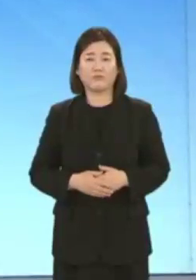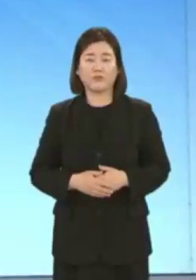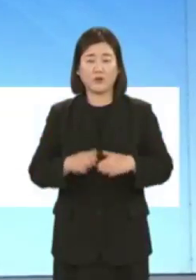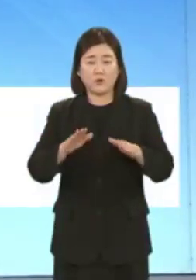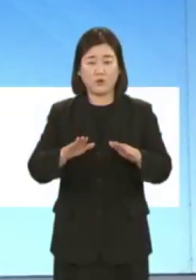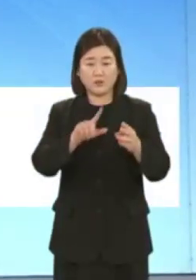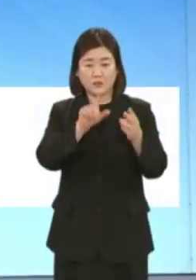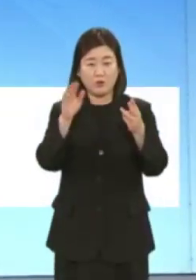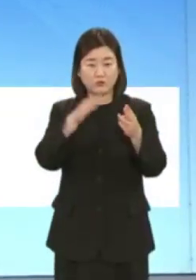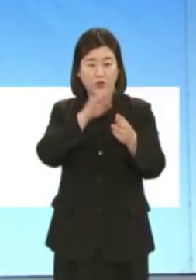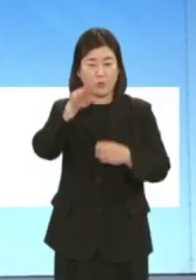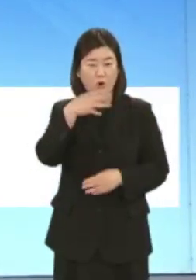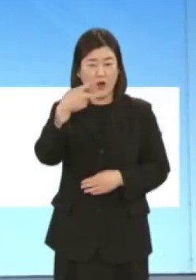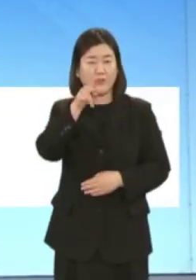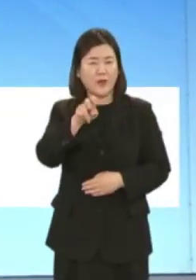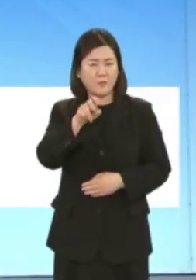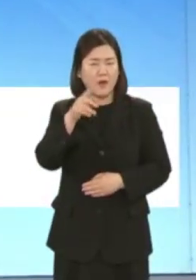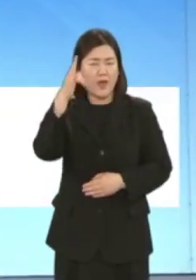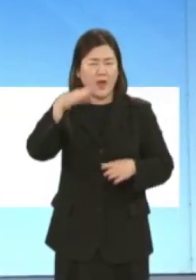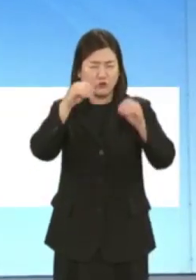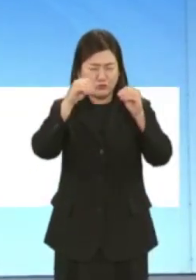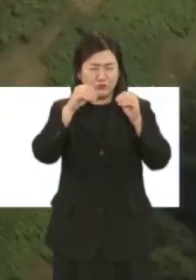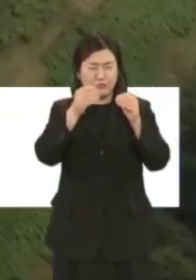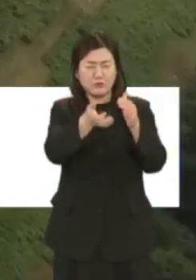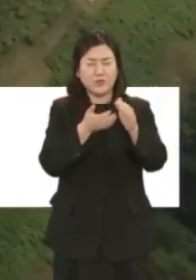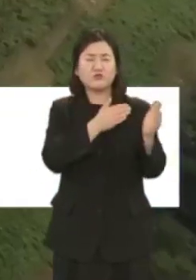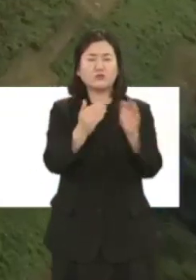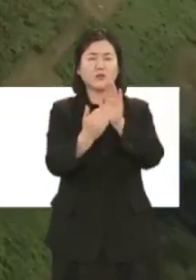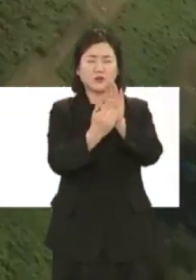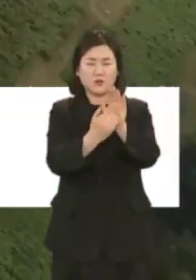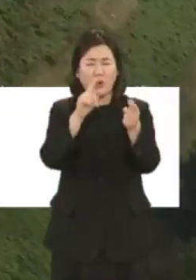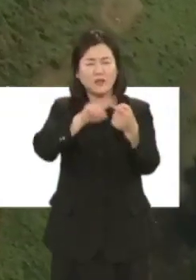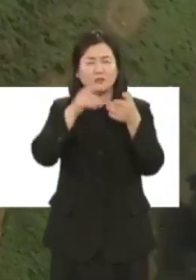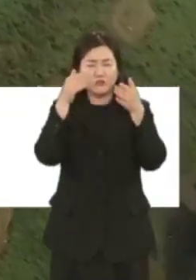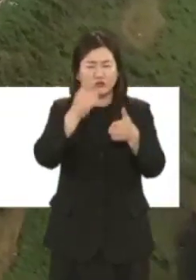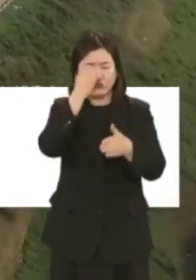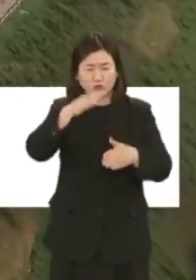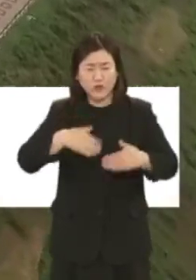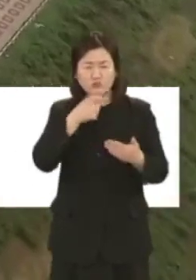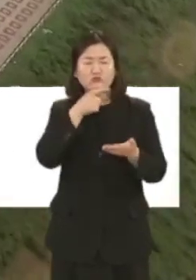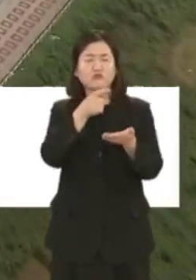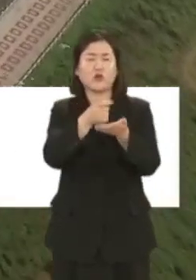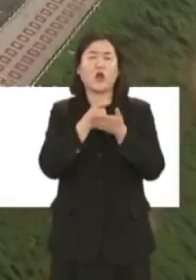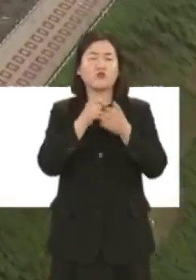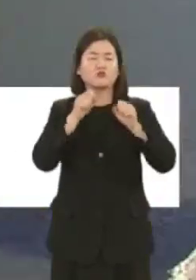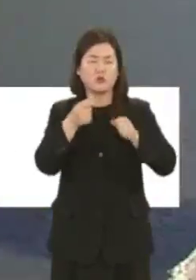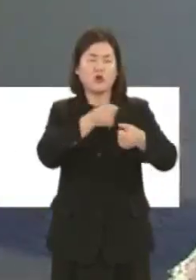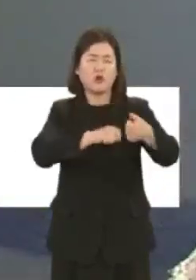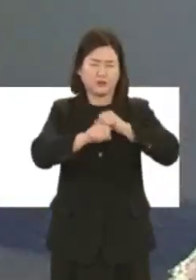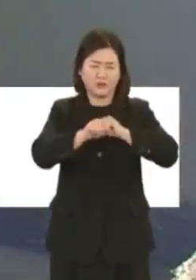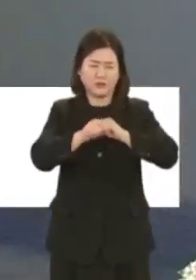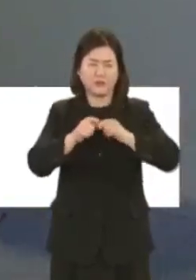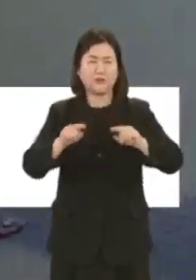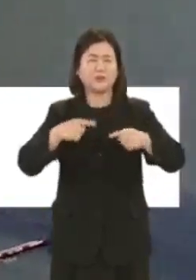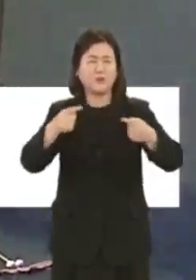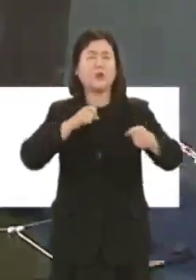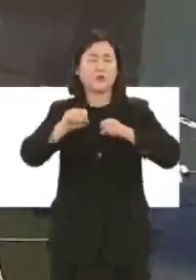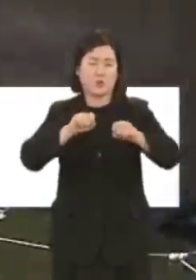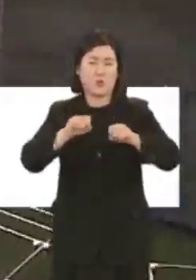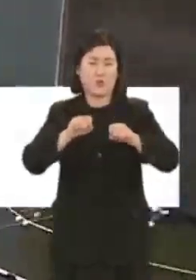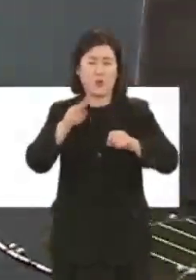이달부터 보령댐에 가뭄 대응 체계가 관심 단계를 보이는 가운데 충남도가 물저락 운동에 적극 나서기로 했습니다